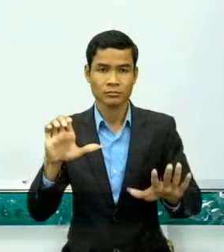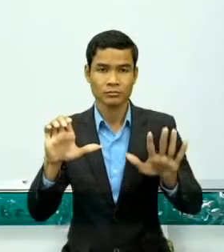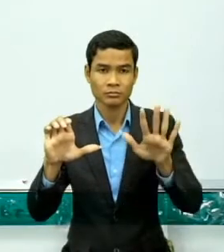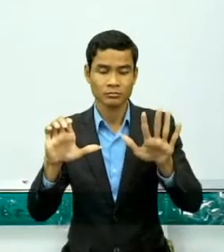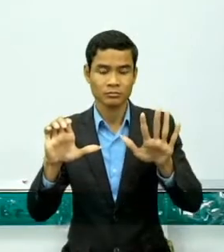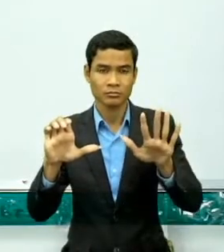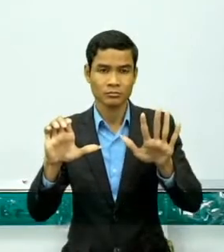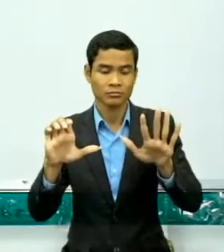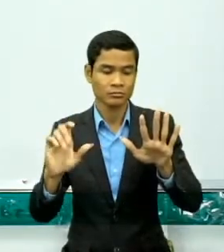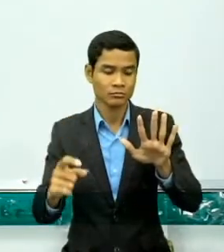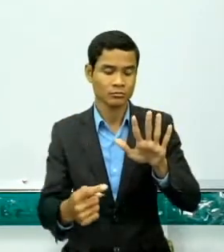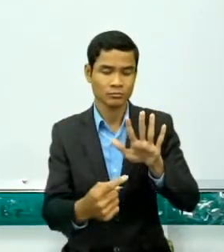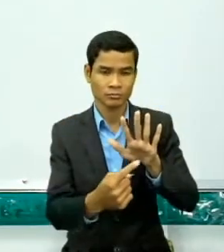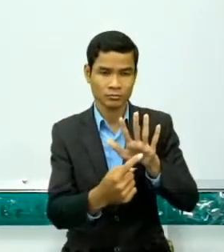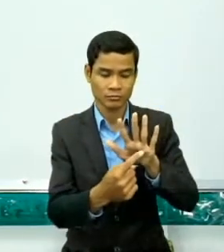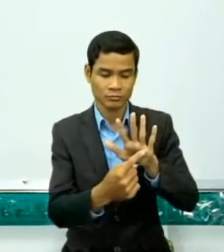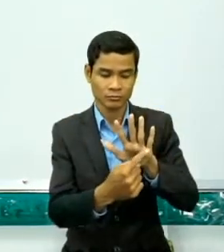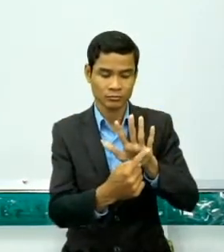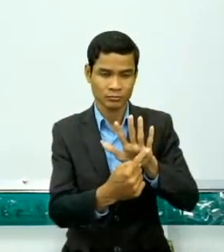អឺ